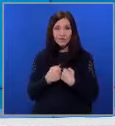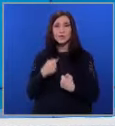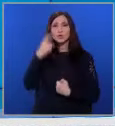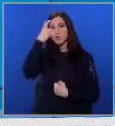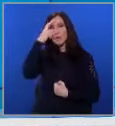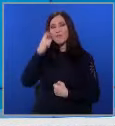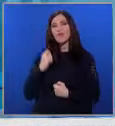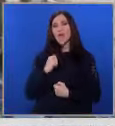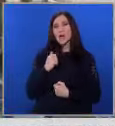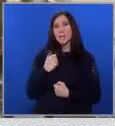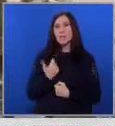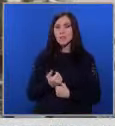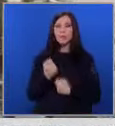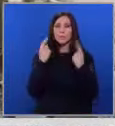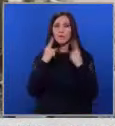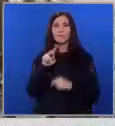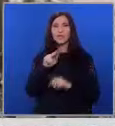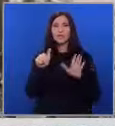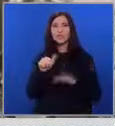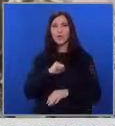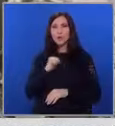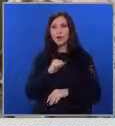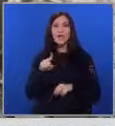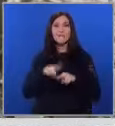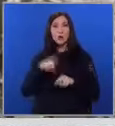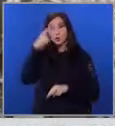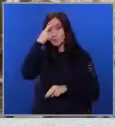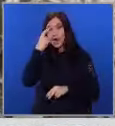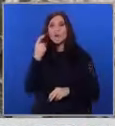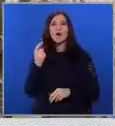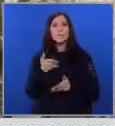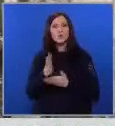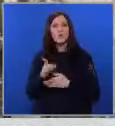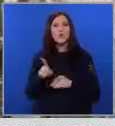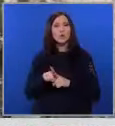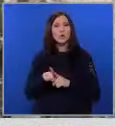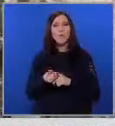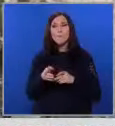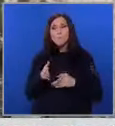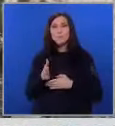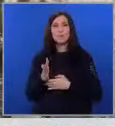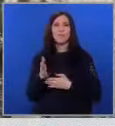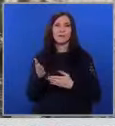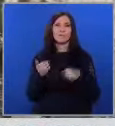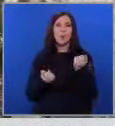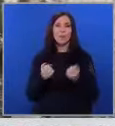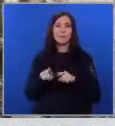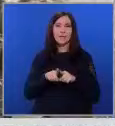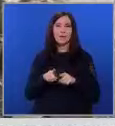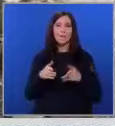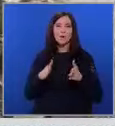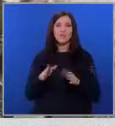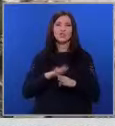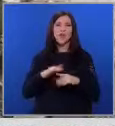криминално проявен. На 26 януаря Ивайло Чубанов се возил като пътник в колата на приятел. На булевард Черни връх и